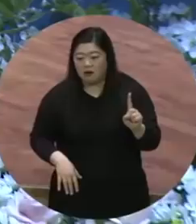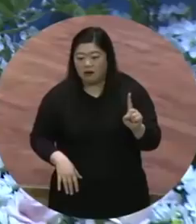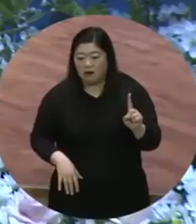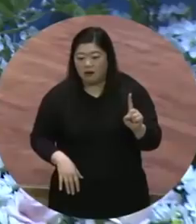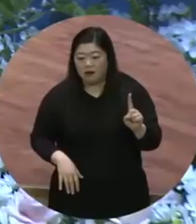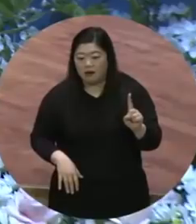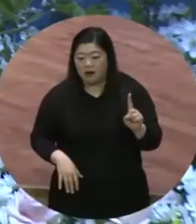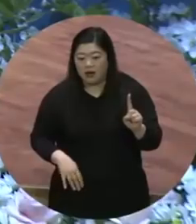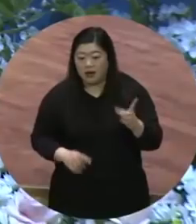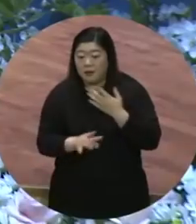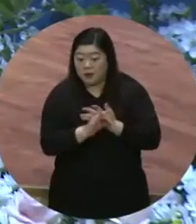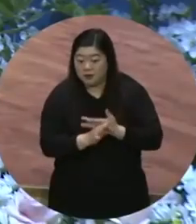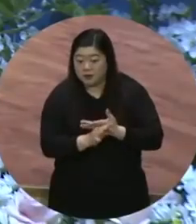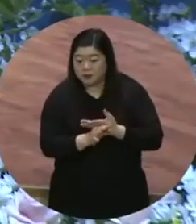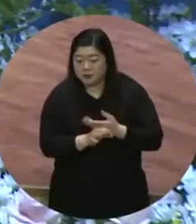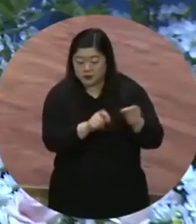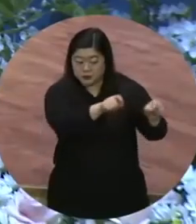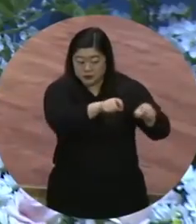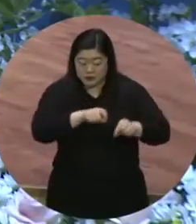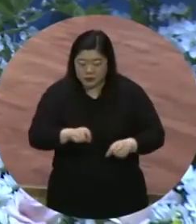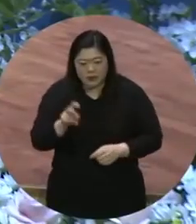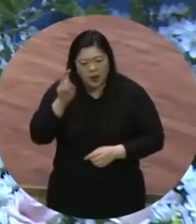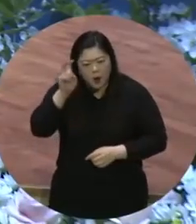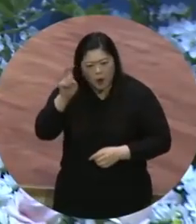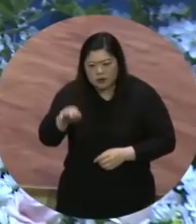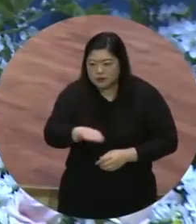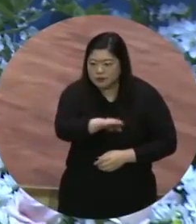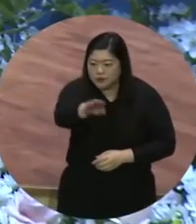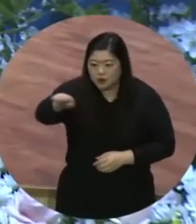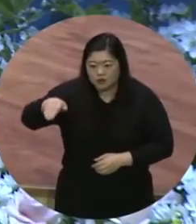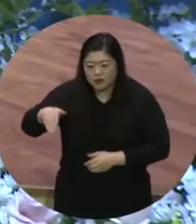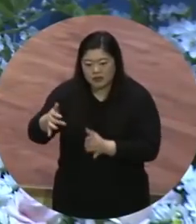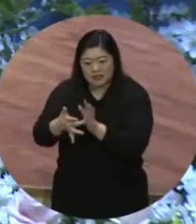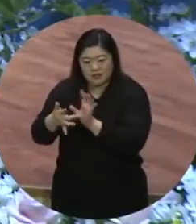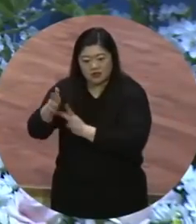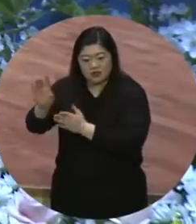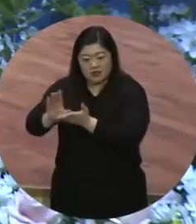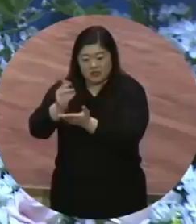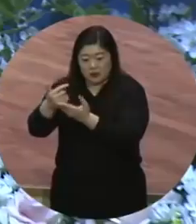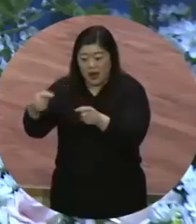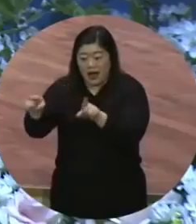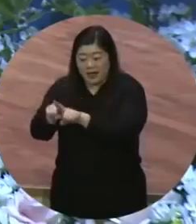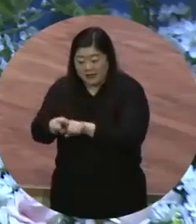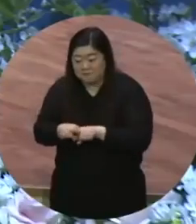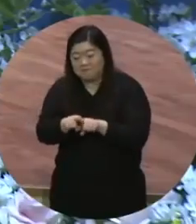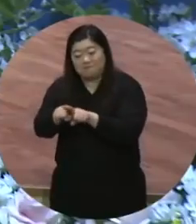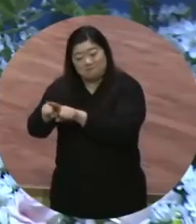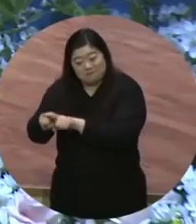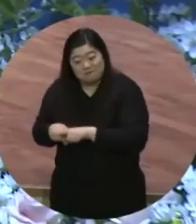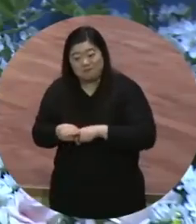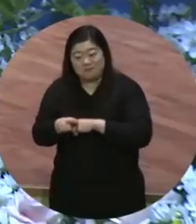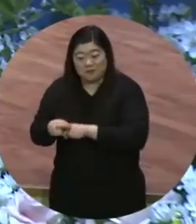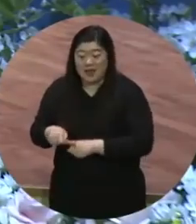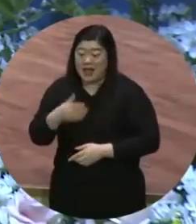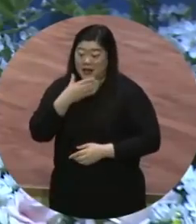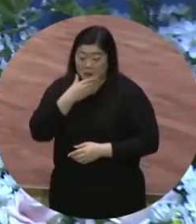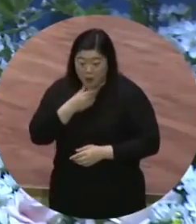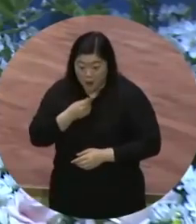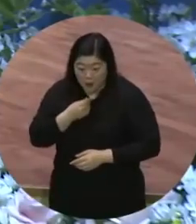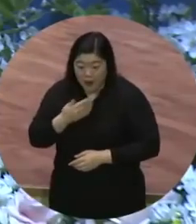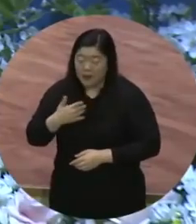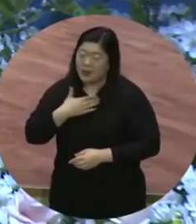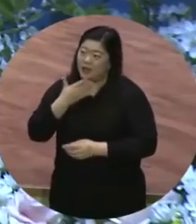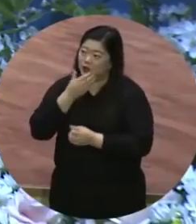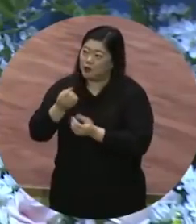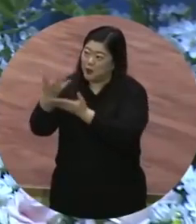예수 그리스도와 동행하는 축복이 얼마나 큰지 부활하신 주님이 구원받은 자와 영원히